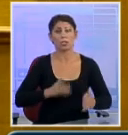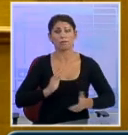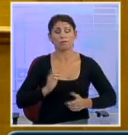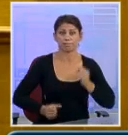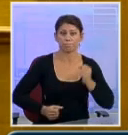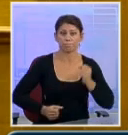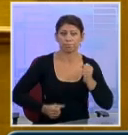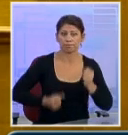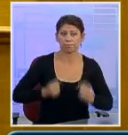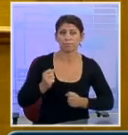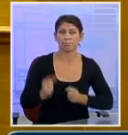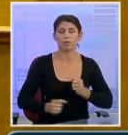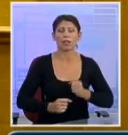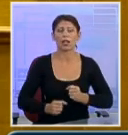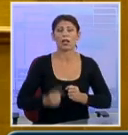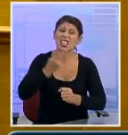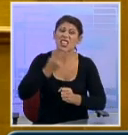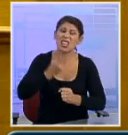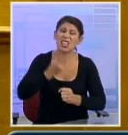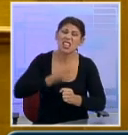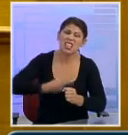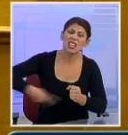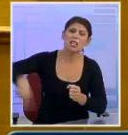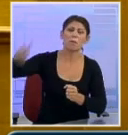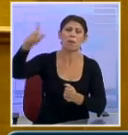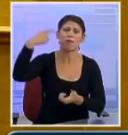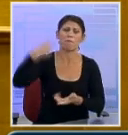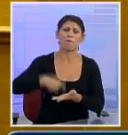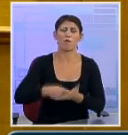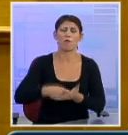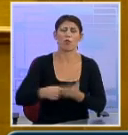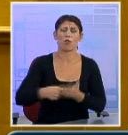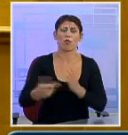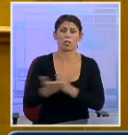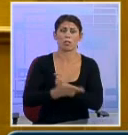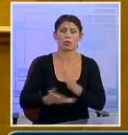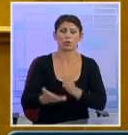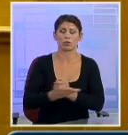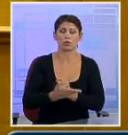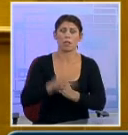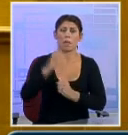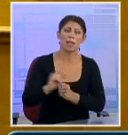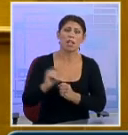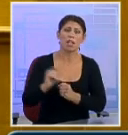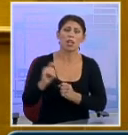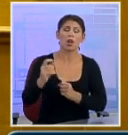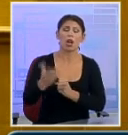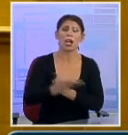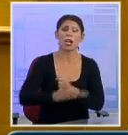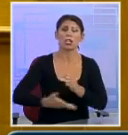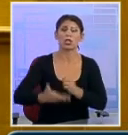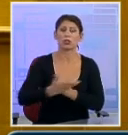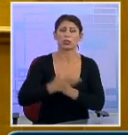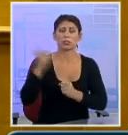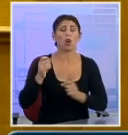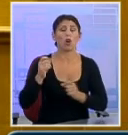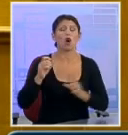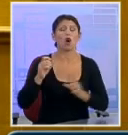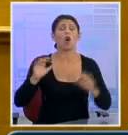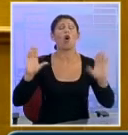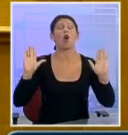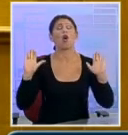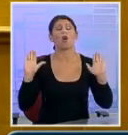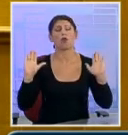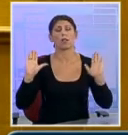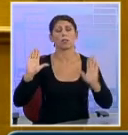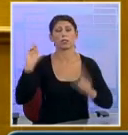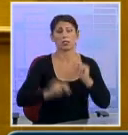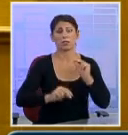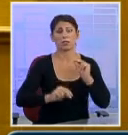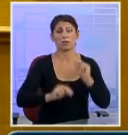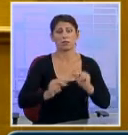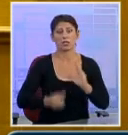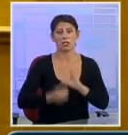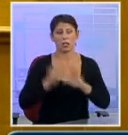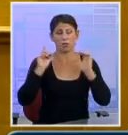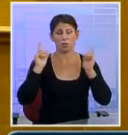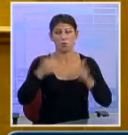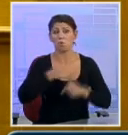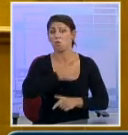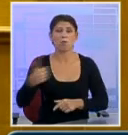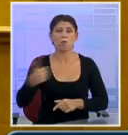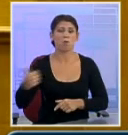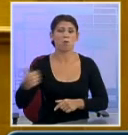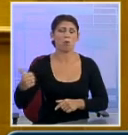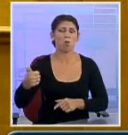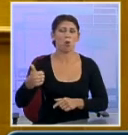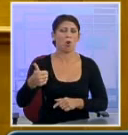ψήφο ΣΥΡΙΖΑ και ανεξαρτήτων Ελλήνων. Πάμε παρακάτω. Όπως τα είπατε εσείς, κύριε Πρωθυπουργέ,